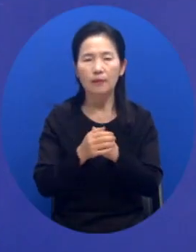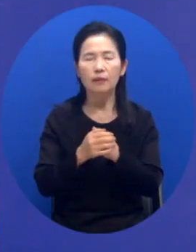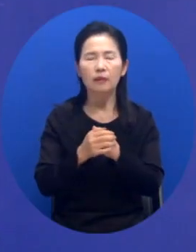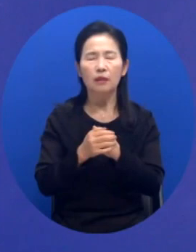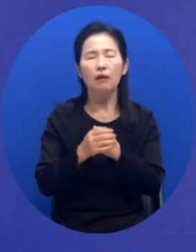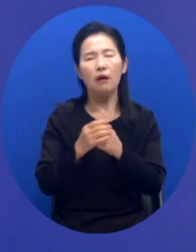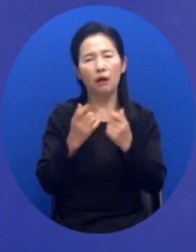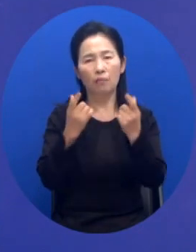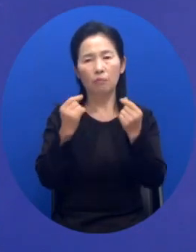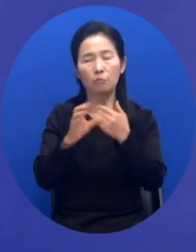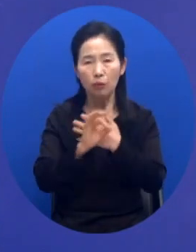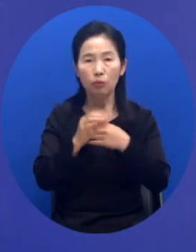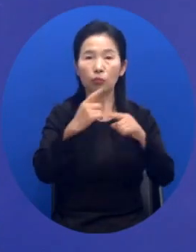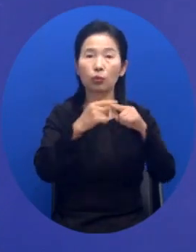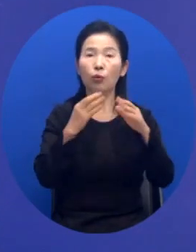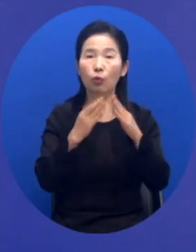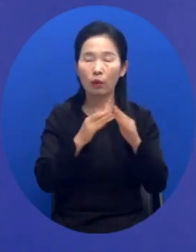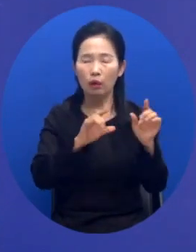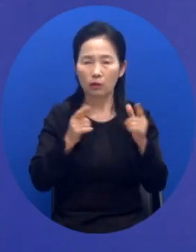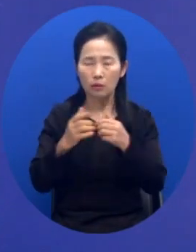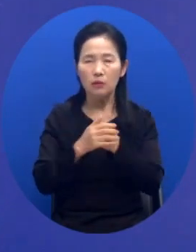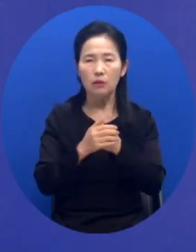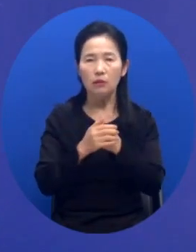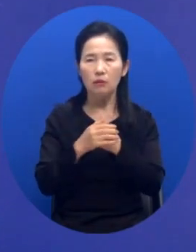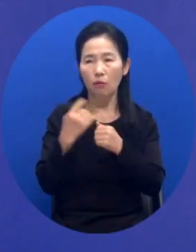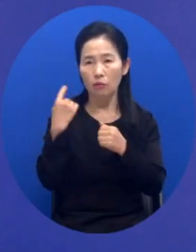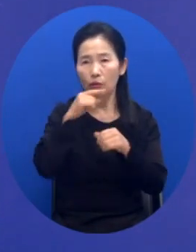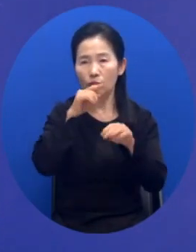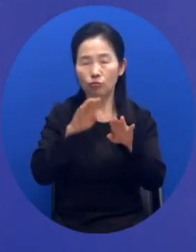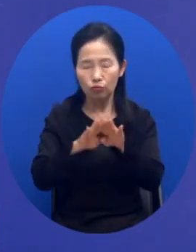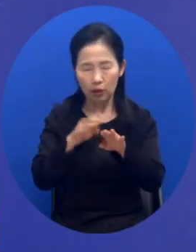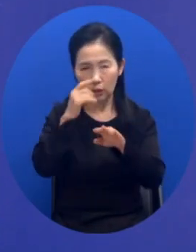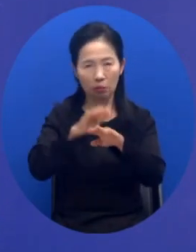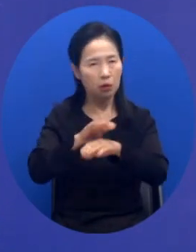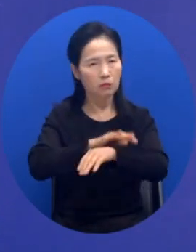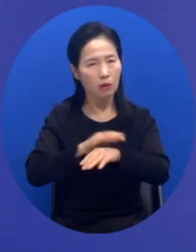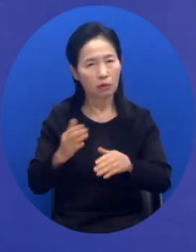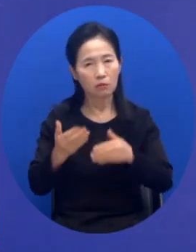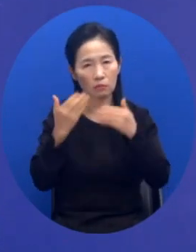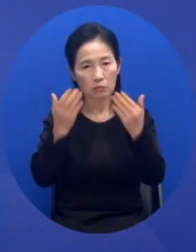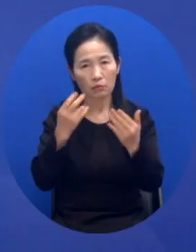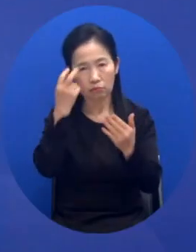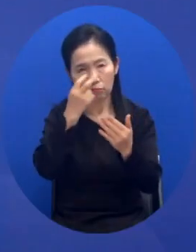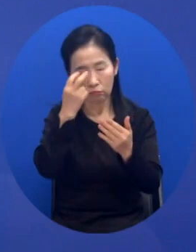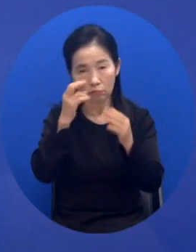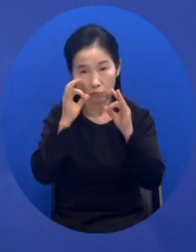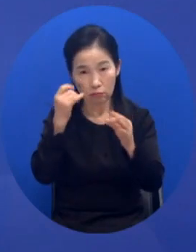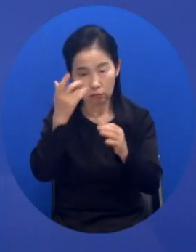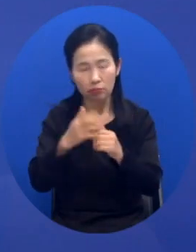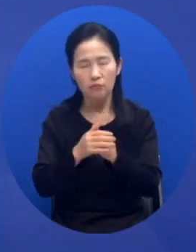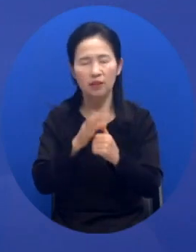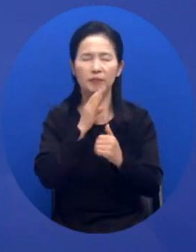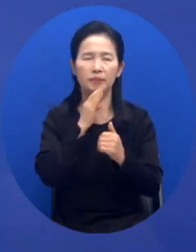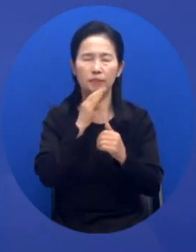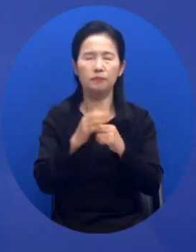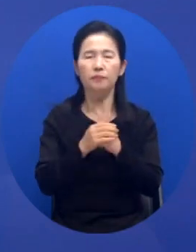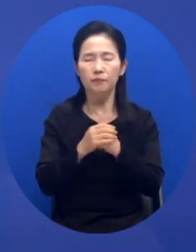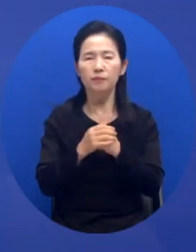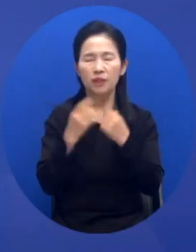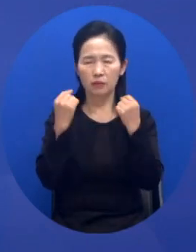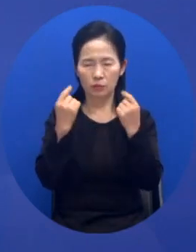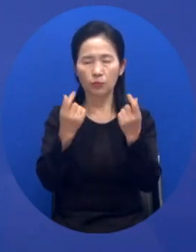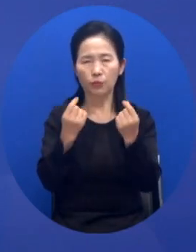이제 교회들이 요 내는 주말이 어떻게 예배를 잘 드리는 지 궁금한데 어떻게 됩니까 4 여전히 이제 예배 잘 드리고 있었습니다 이